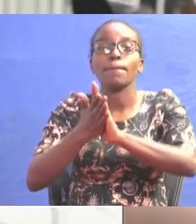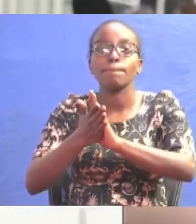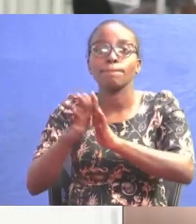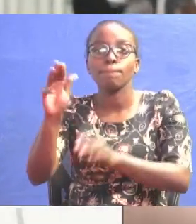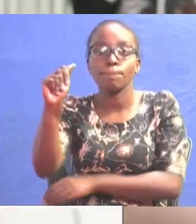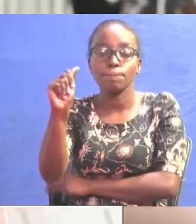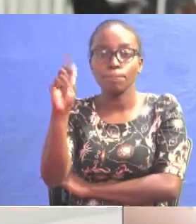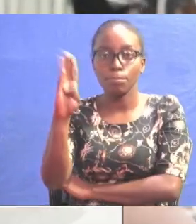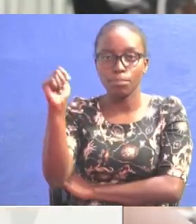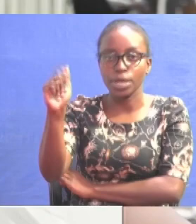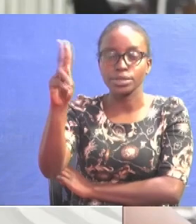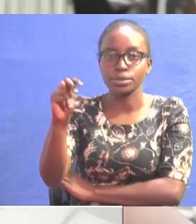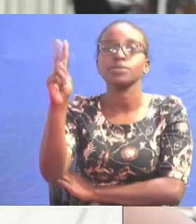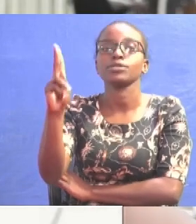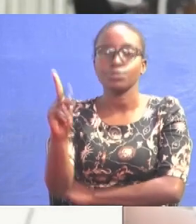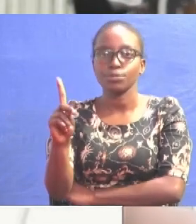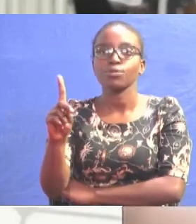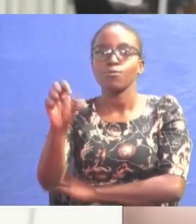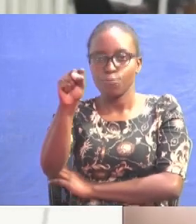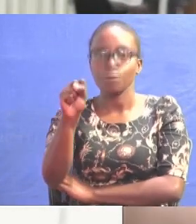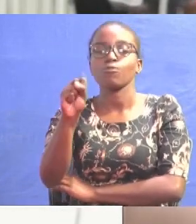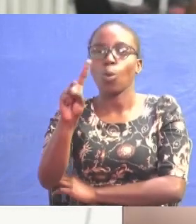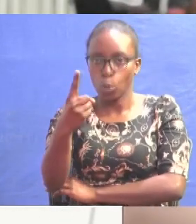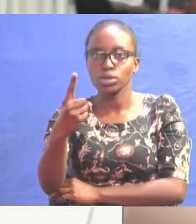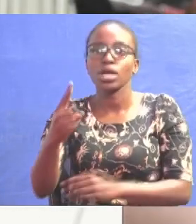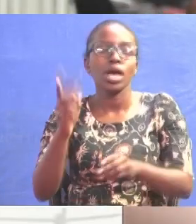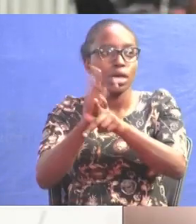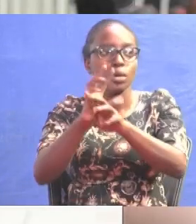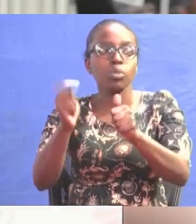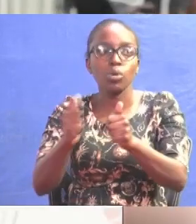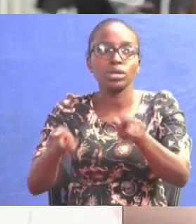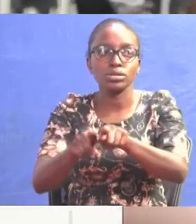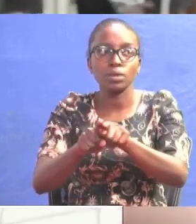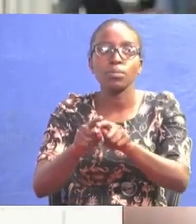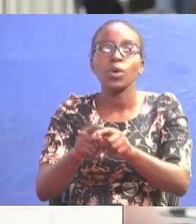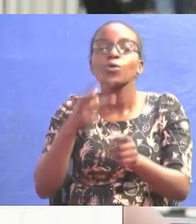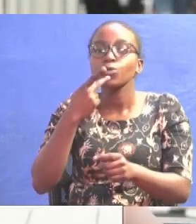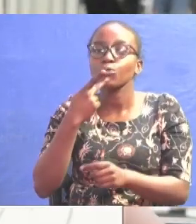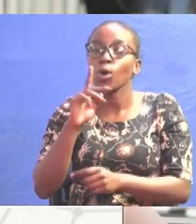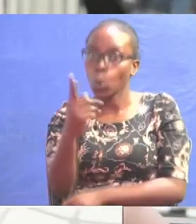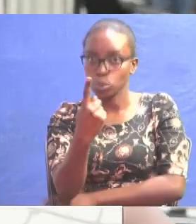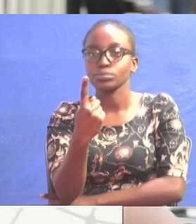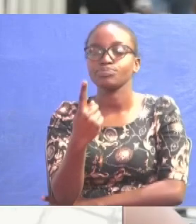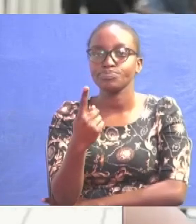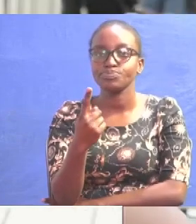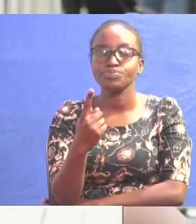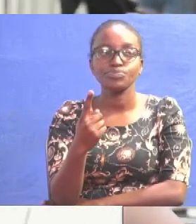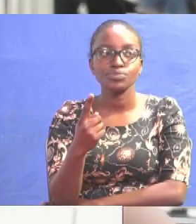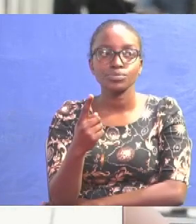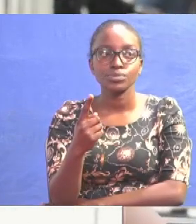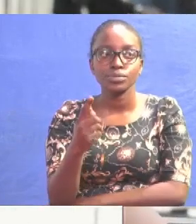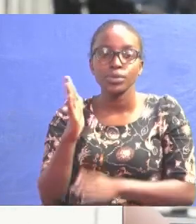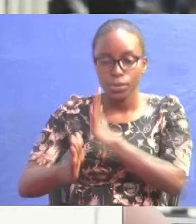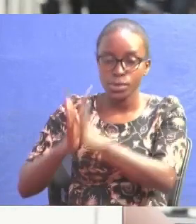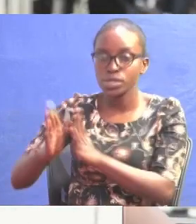na the price imepungua as venye ilikuwa before, so kwetu imetufavor. Kwangu ni mwenye kwa sawa pande yetu,